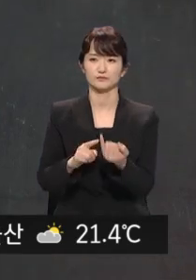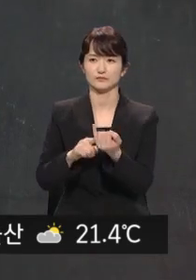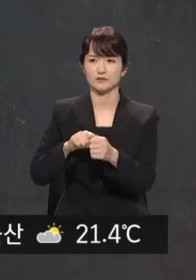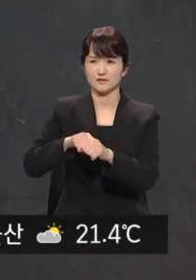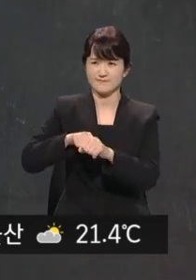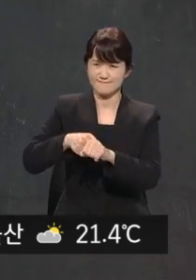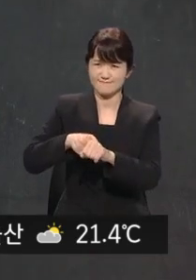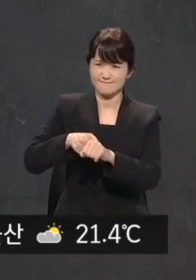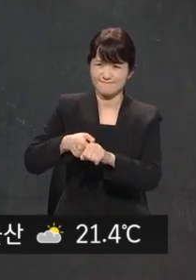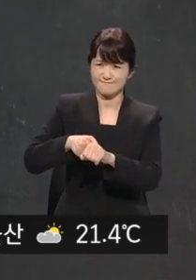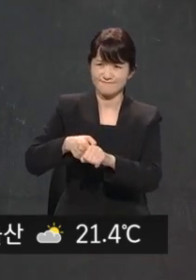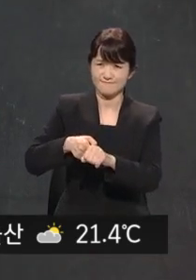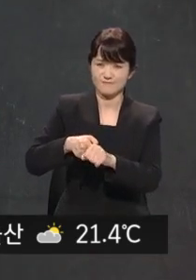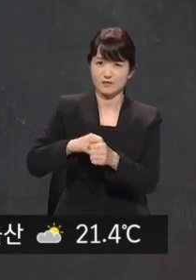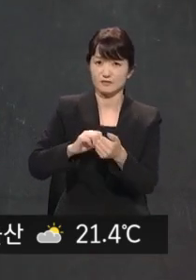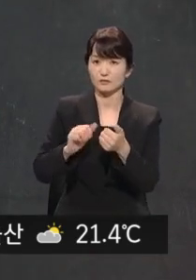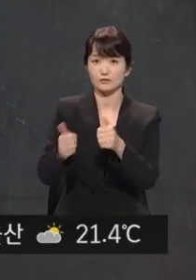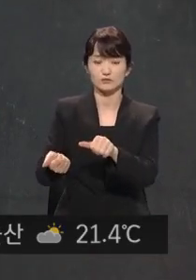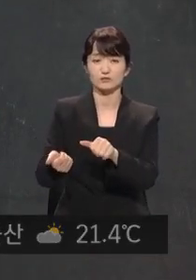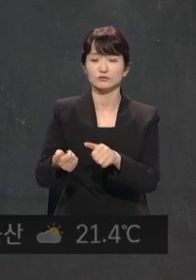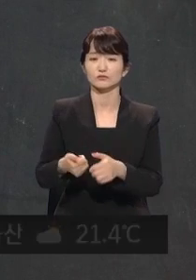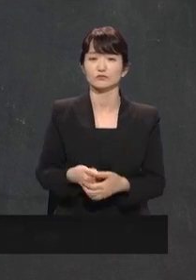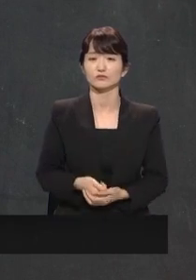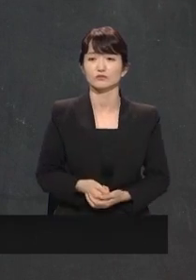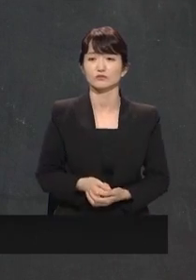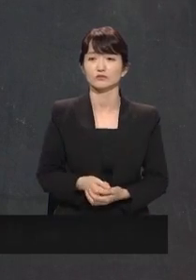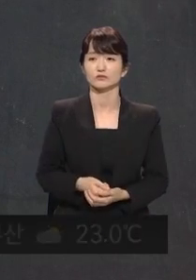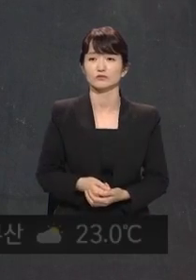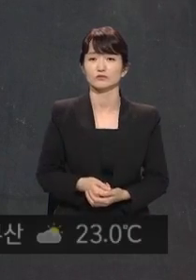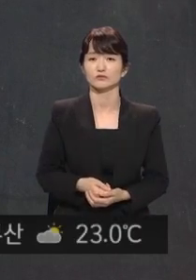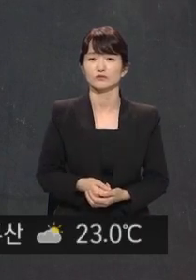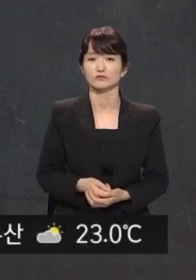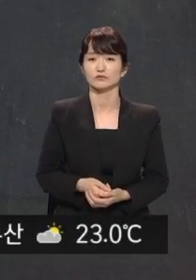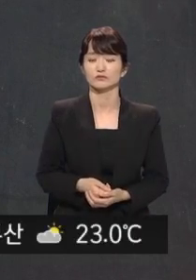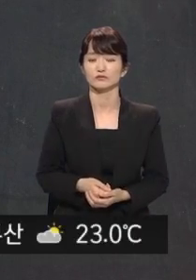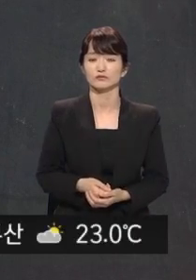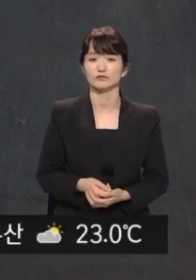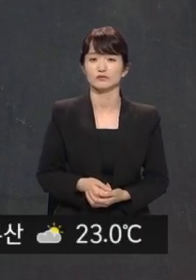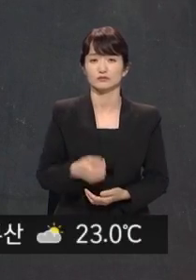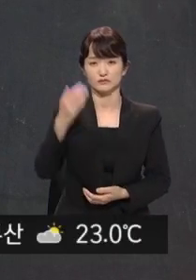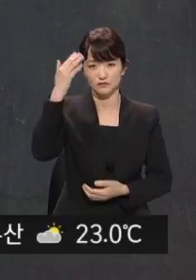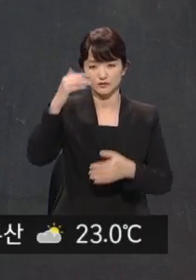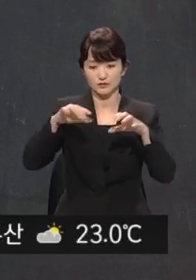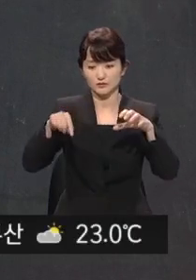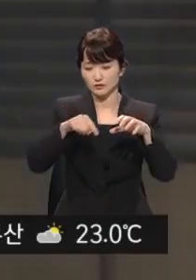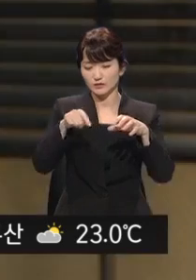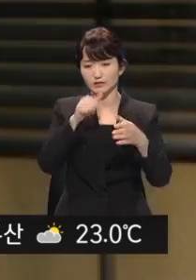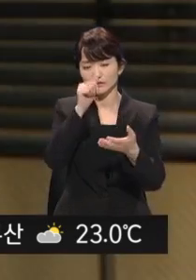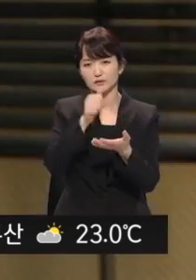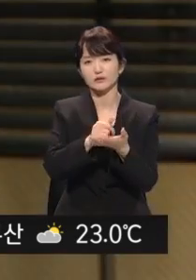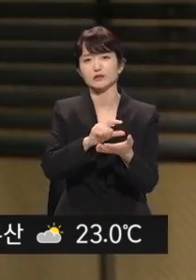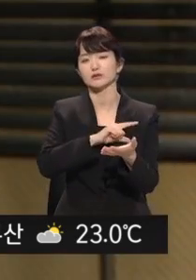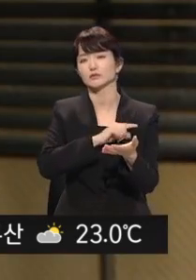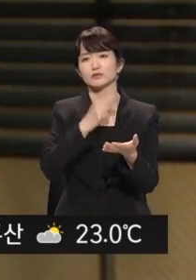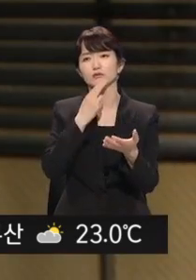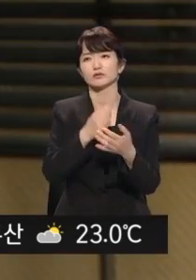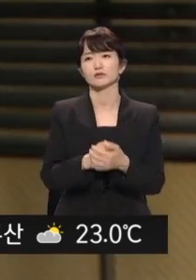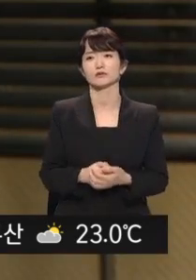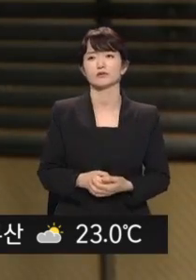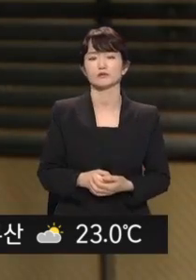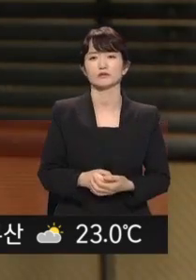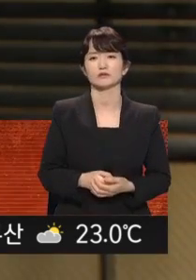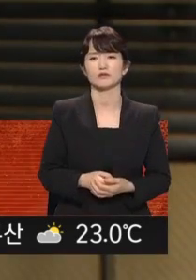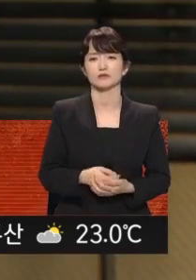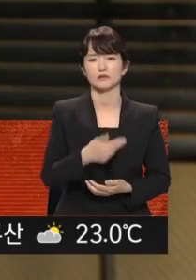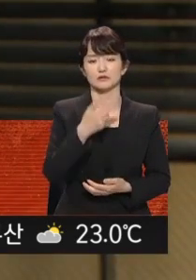와 이게 고문 동반 살인님 우리나라에는이 제목이 없습니다 근데 이제 영미권 같은 경우는